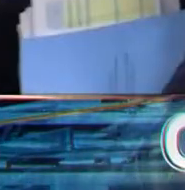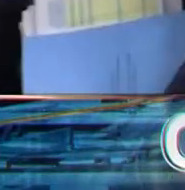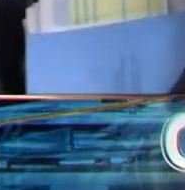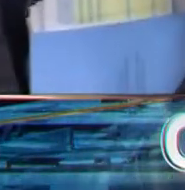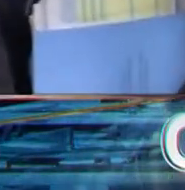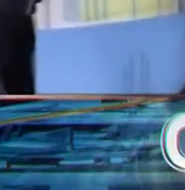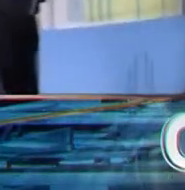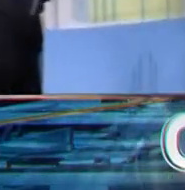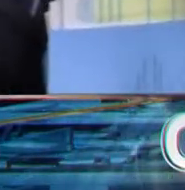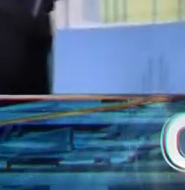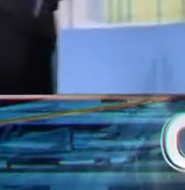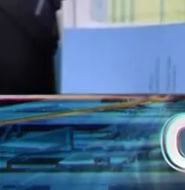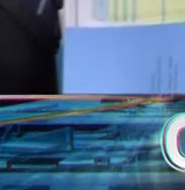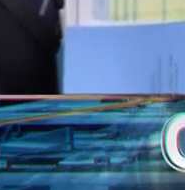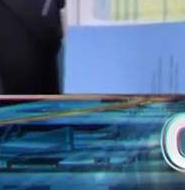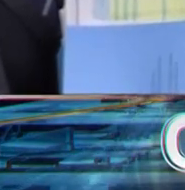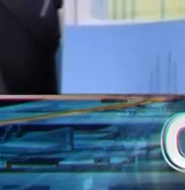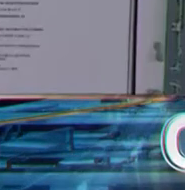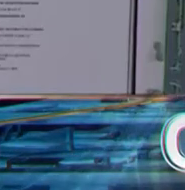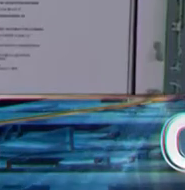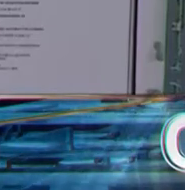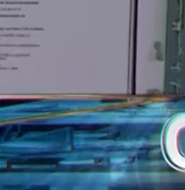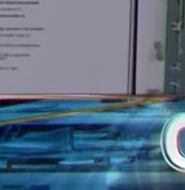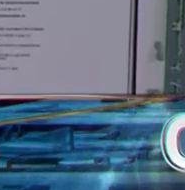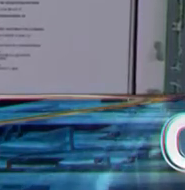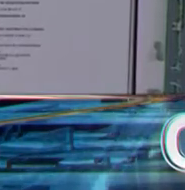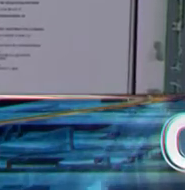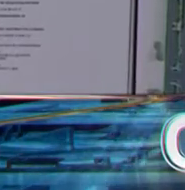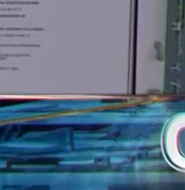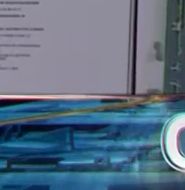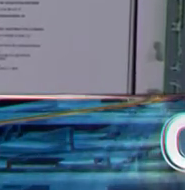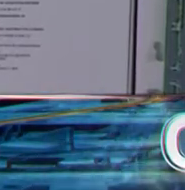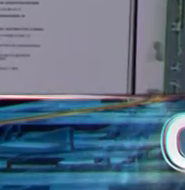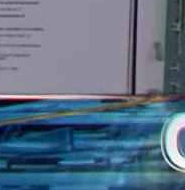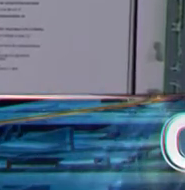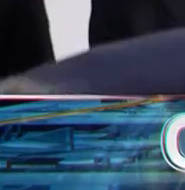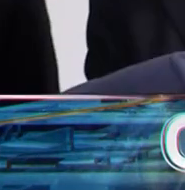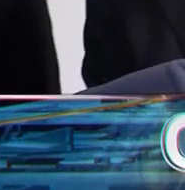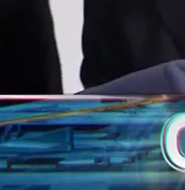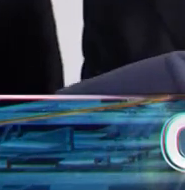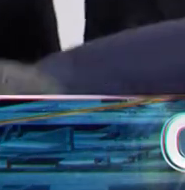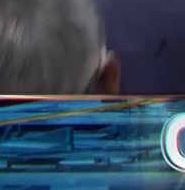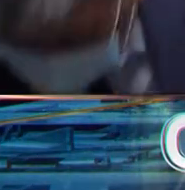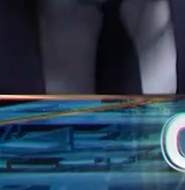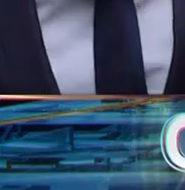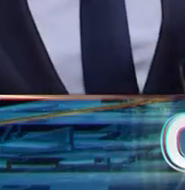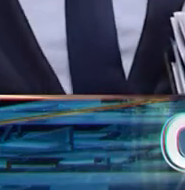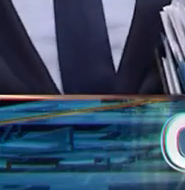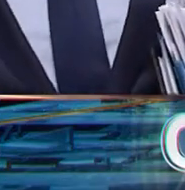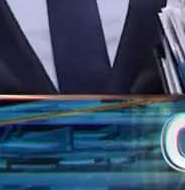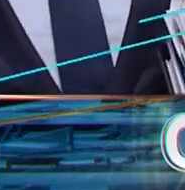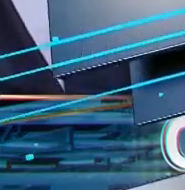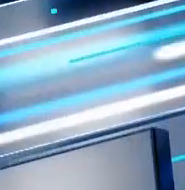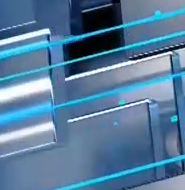Рациональное предложение. Глава Алматинской области раскритиковал проект жилой застройки правого берега реки Каратал.